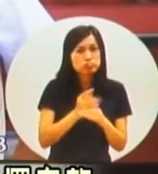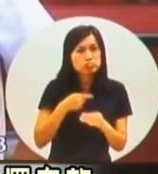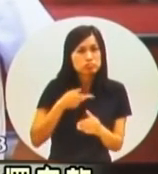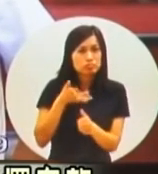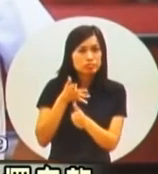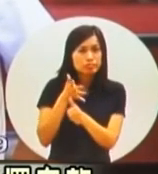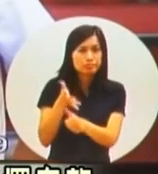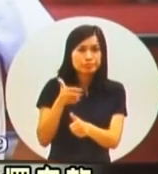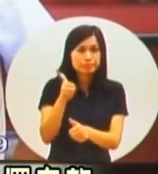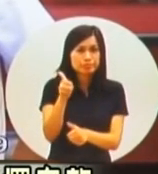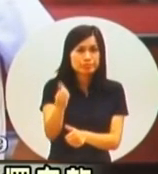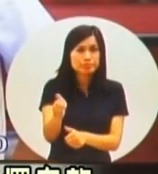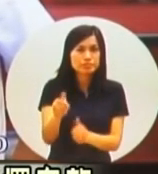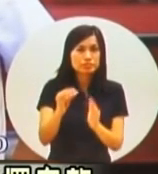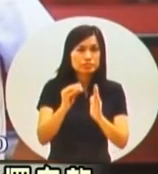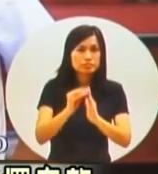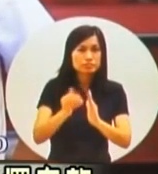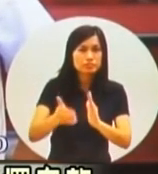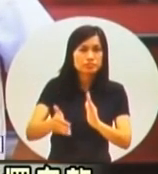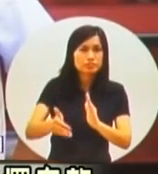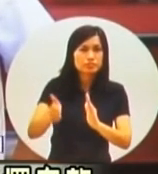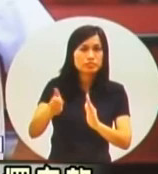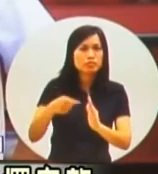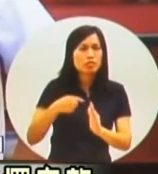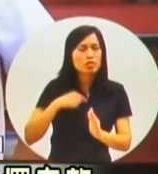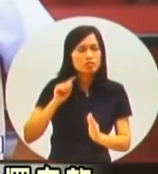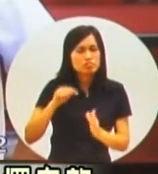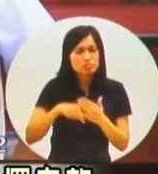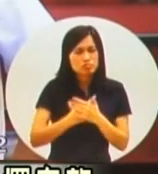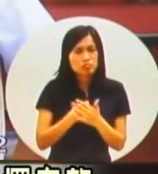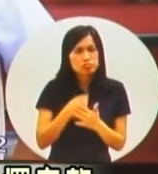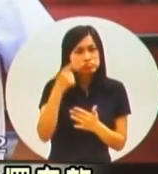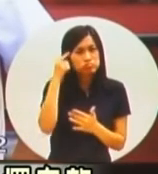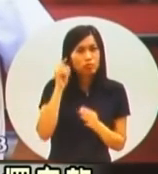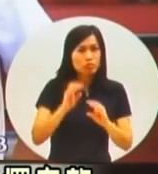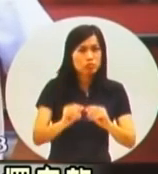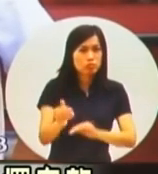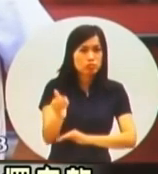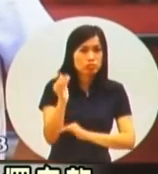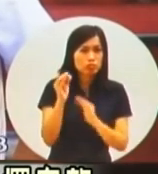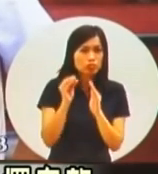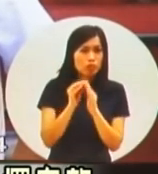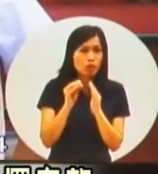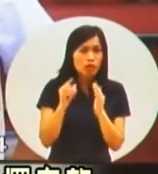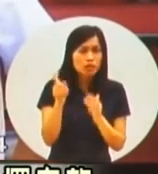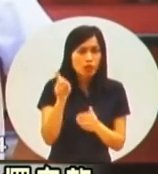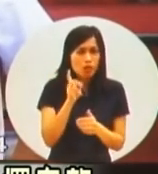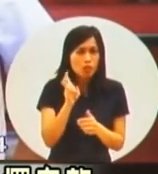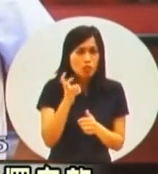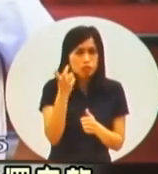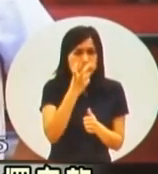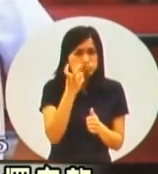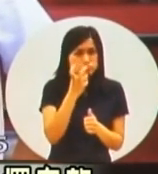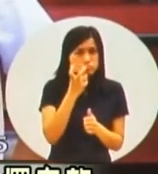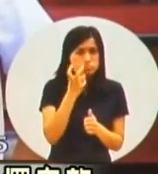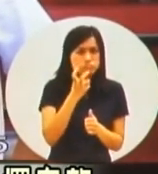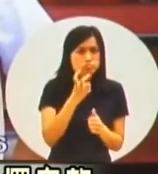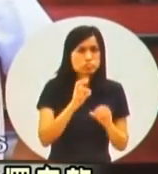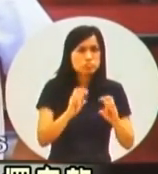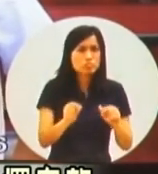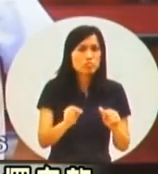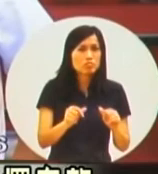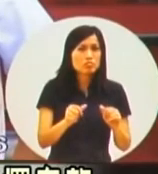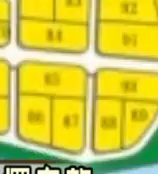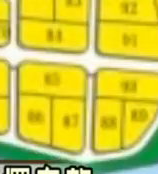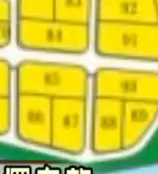一个很事实的。不过我觉得比较痛心是说，一个地政局只有管一个土地，连那个土都会弄错，实在很不可思